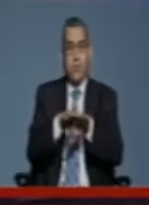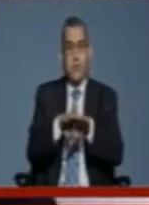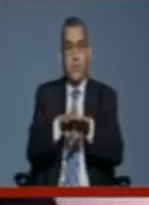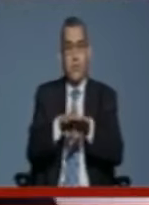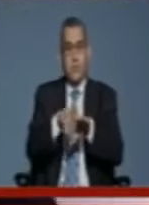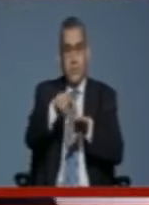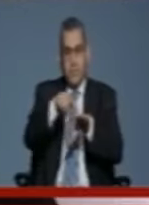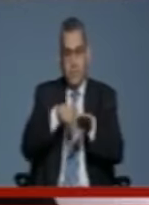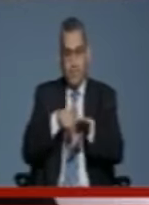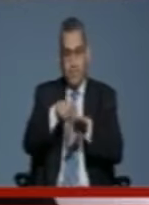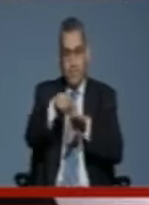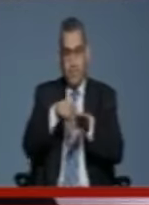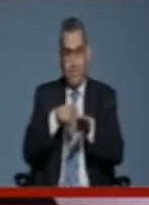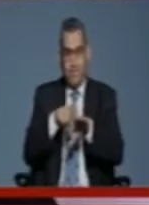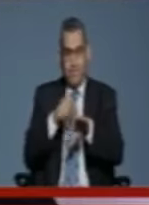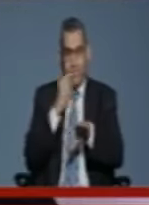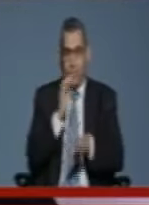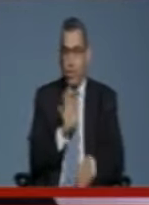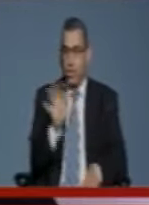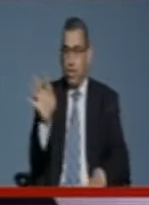الغربية والشرقية